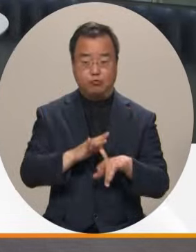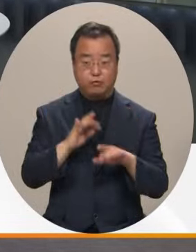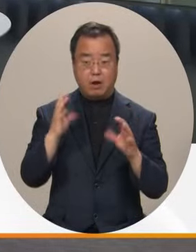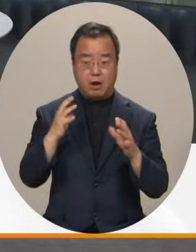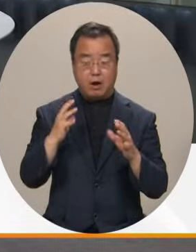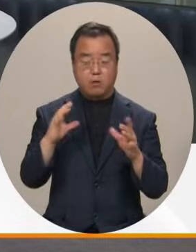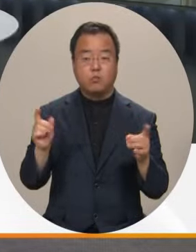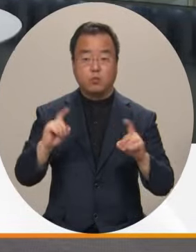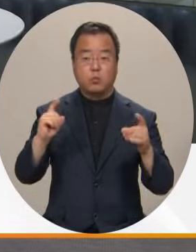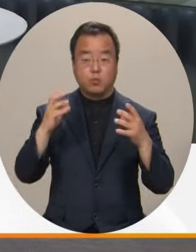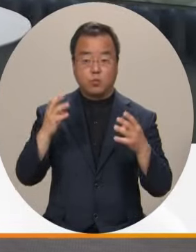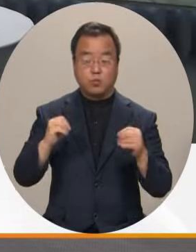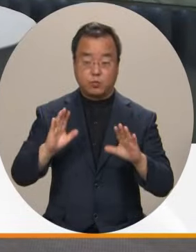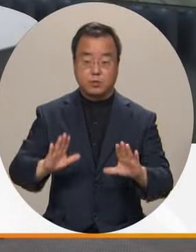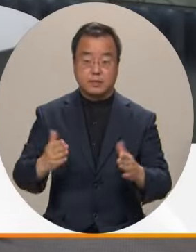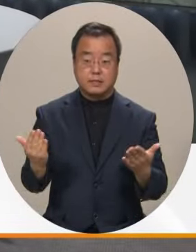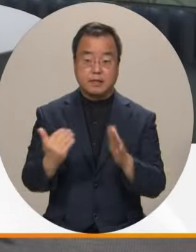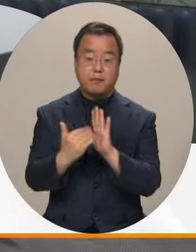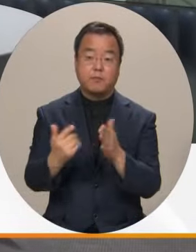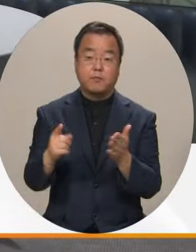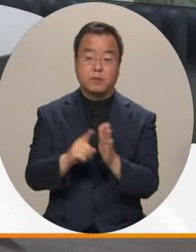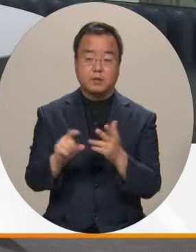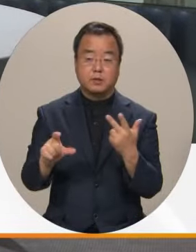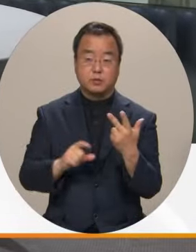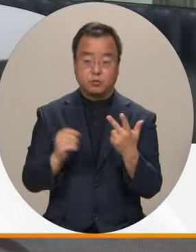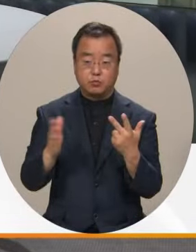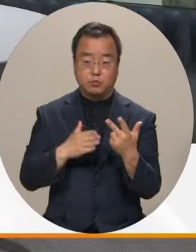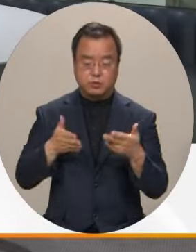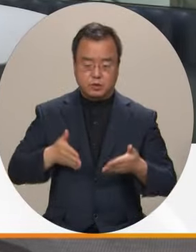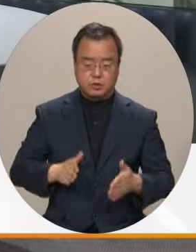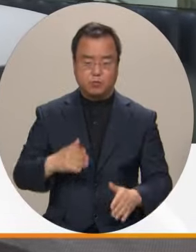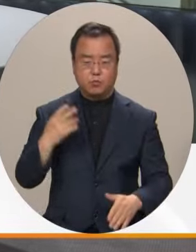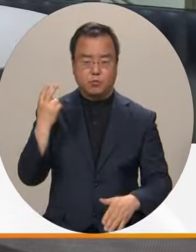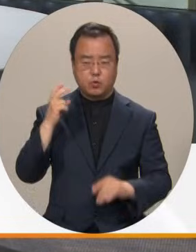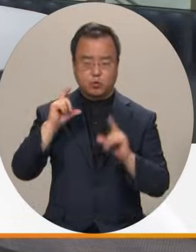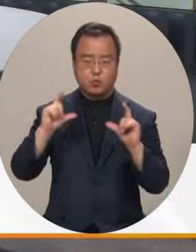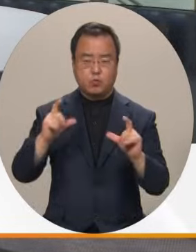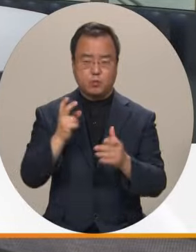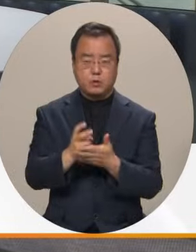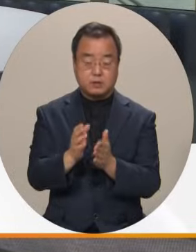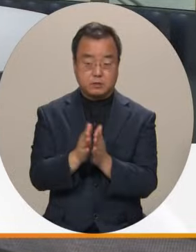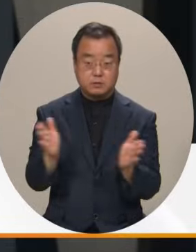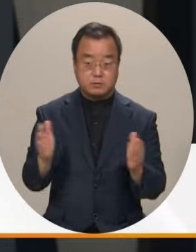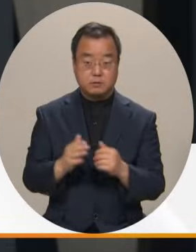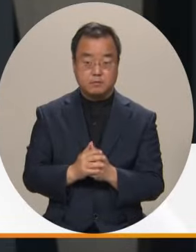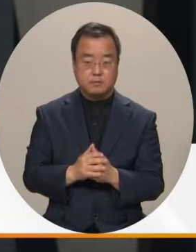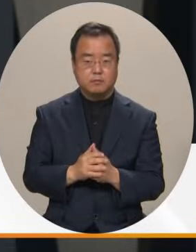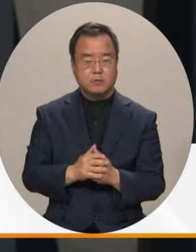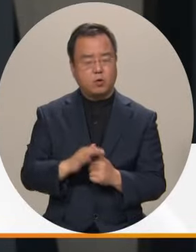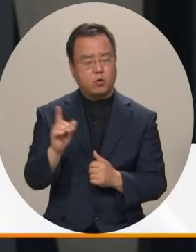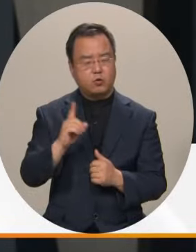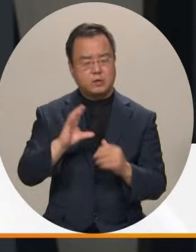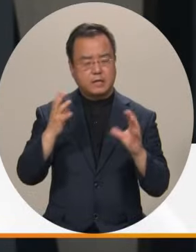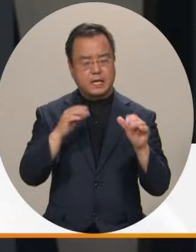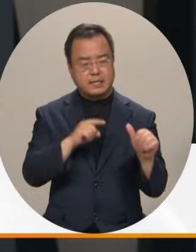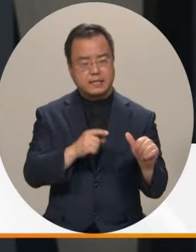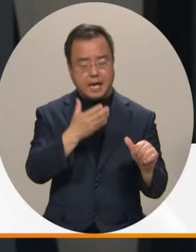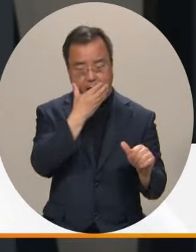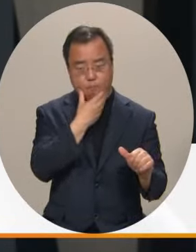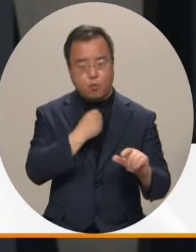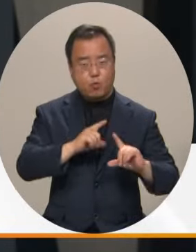올해 7월부터 출생통보제 시행되는데 어떤 의미를 가진 제도입니다 어 어떤 아이에게는 굉장히 행복한 날이 어떤 아이에게는 굉장히